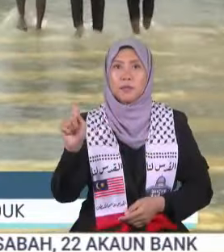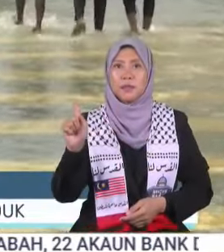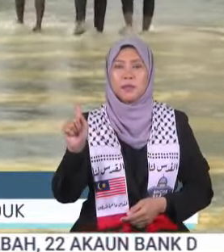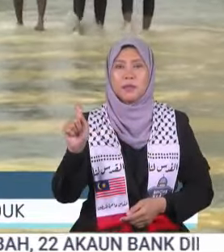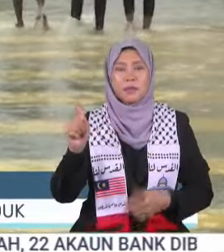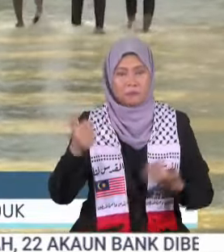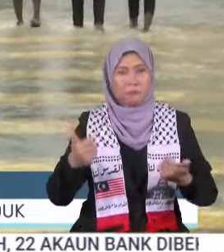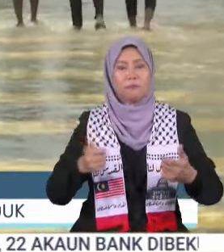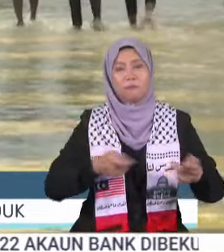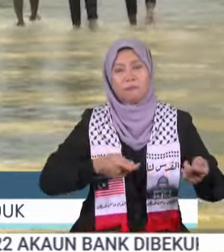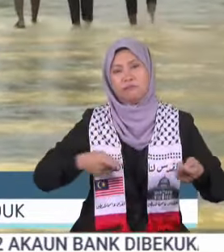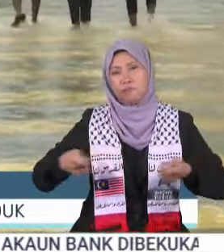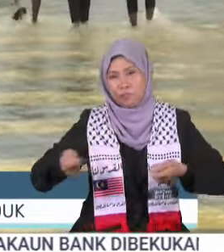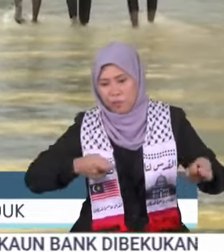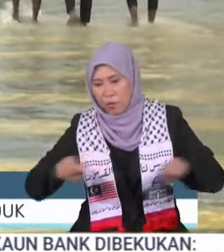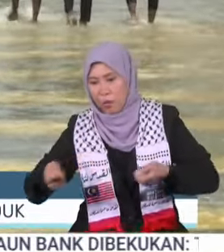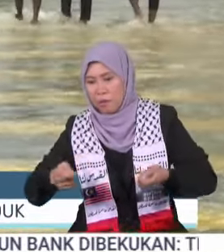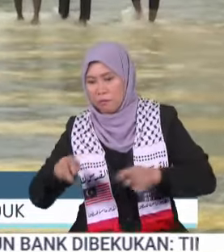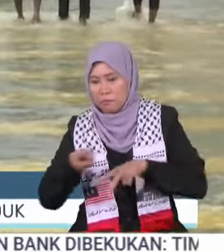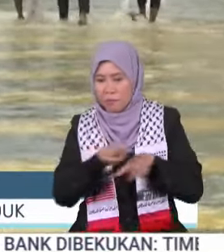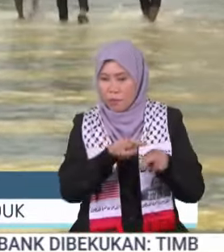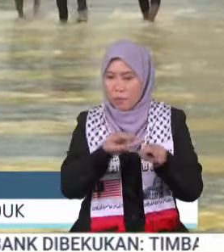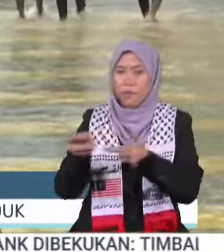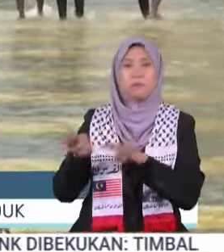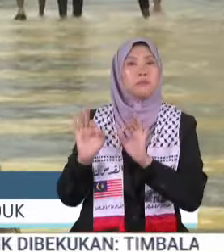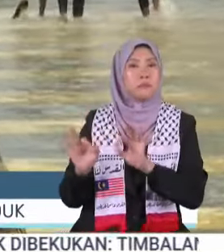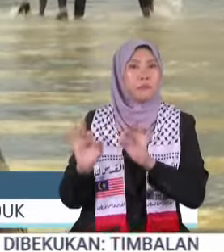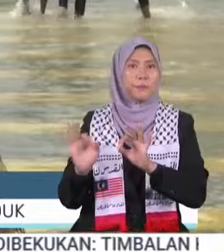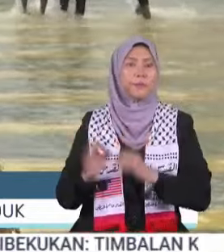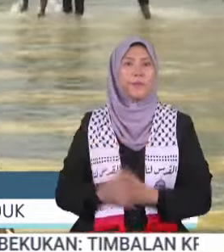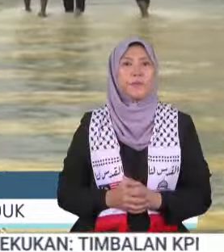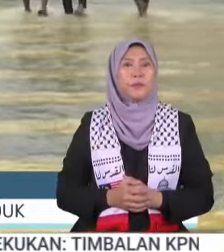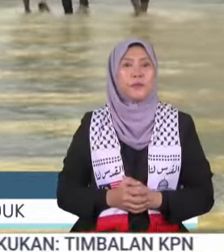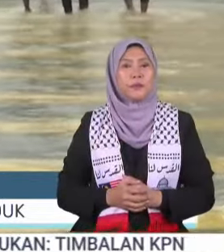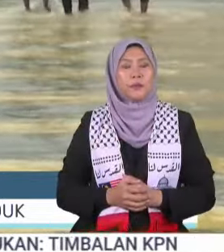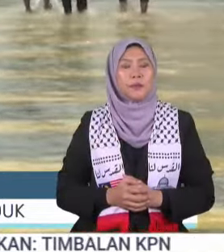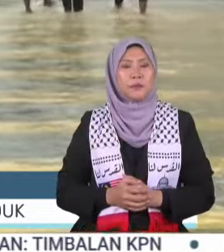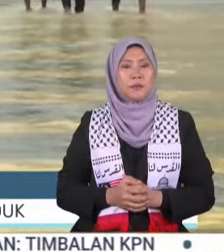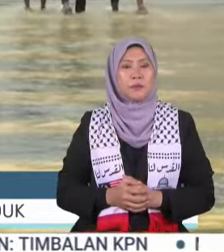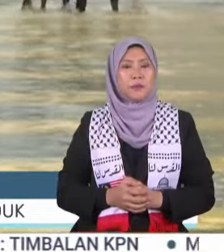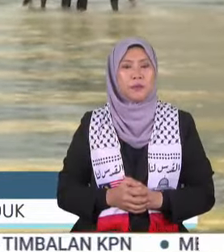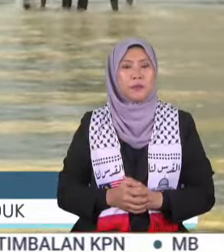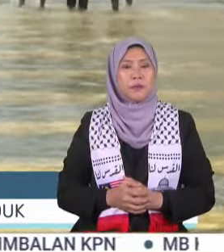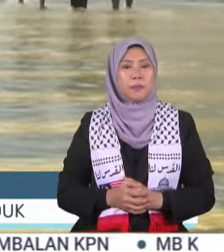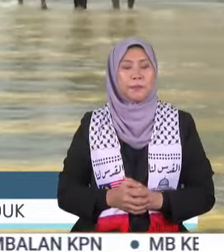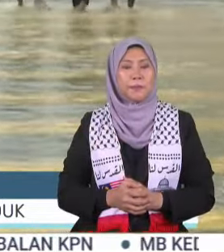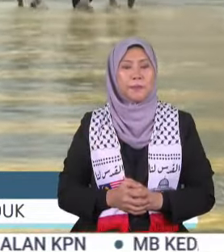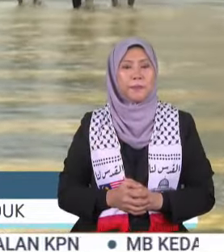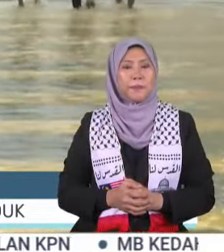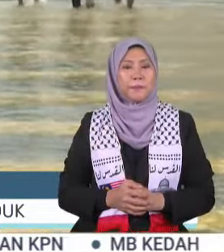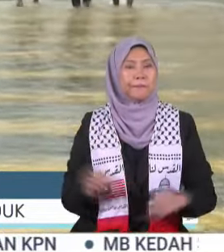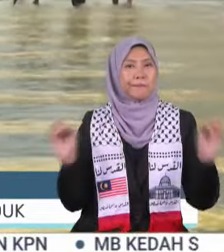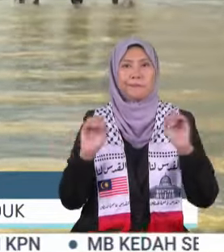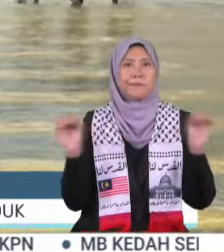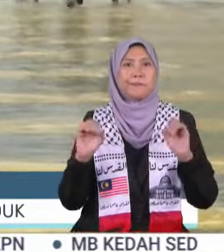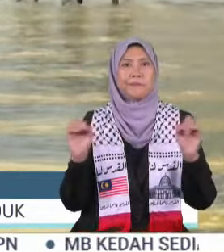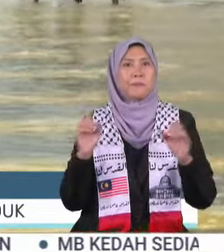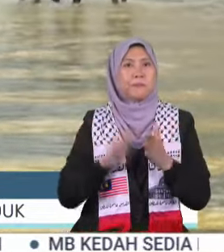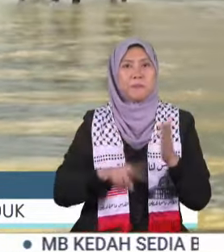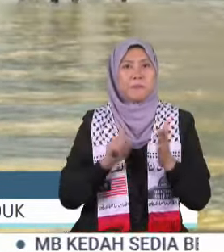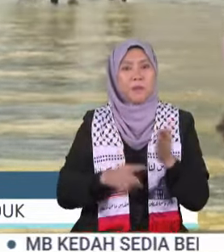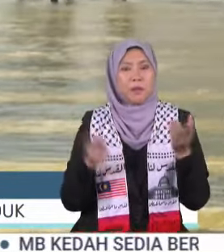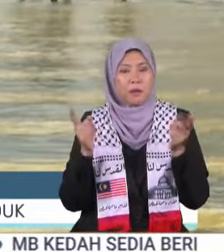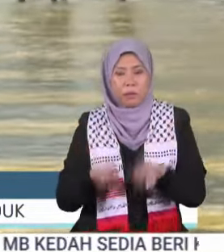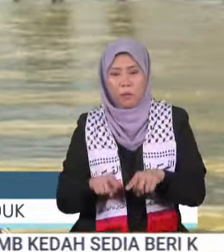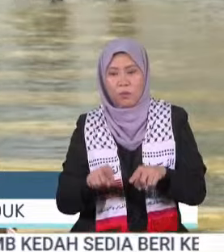adalah terkawal keadaan terkawal dan setakat ni tiada kemalangan jiwa